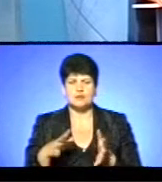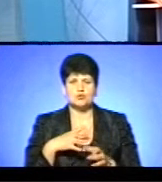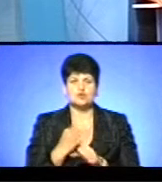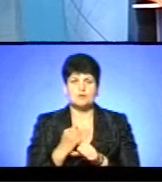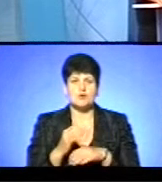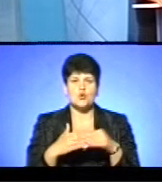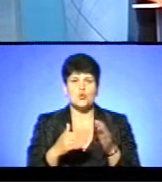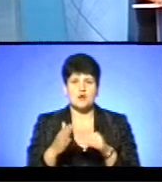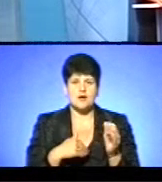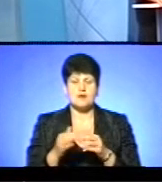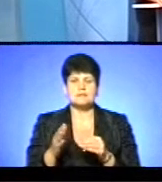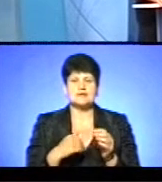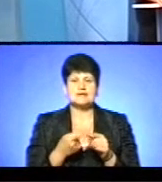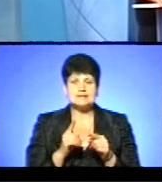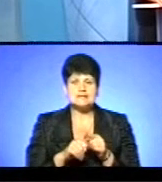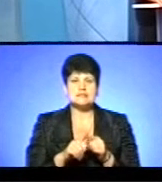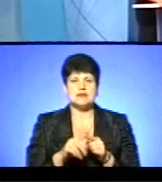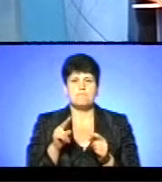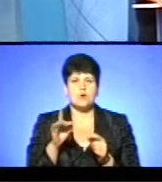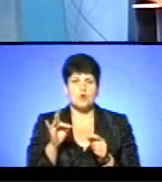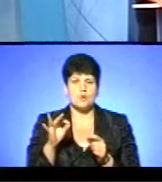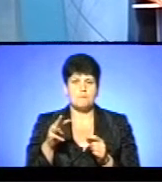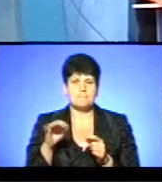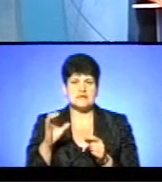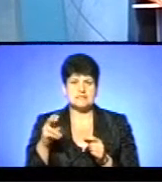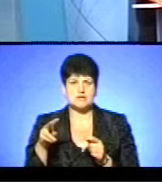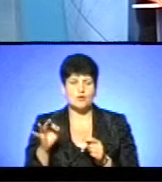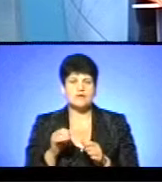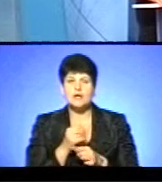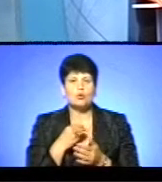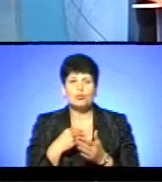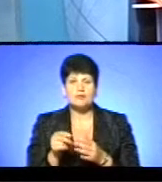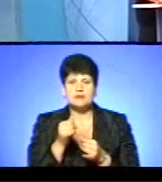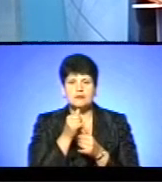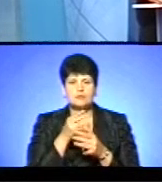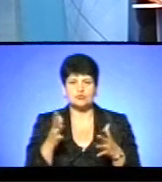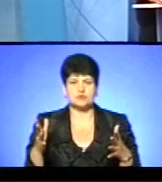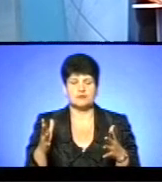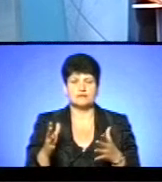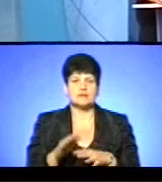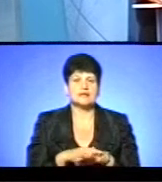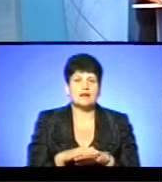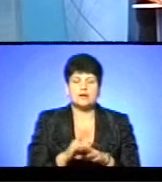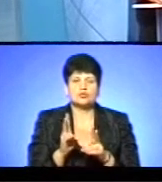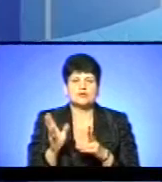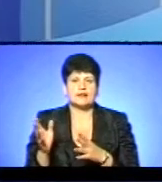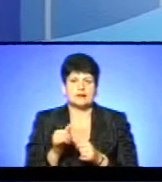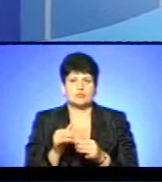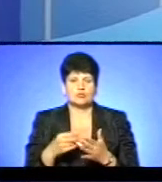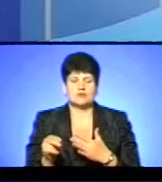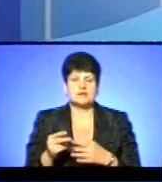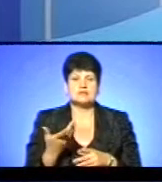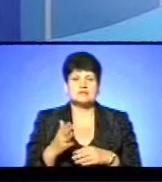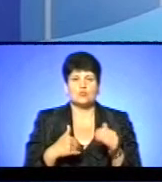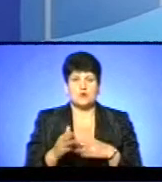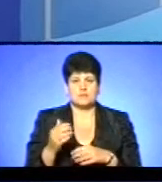роботи з капронової нитки, тобто це промислові сітки, які не може купити пересічний громадянин ні на ринку, ніде, тобто це вручну